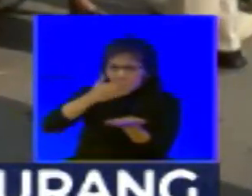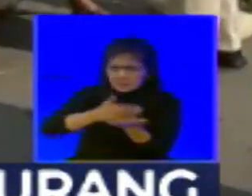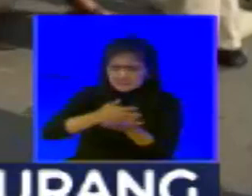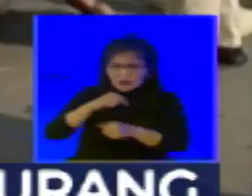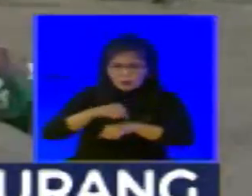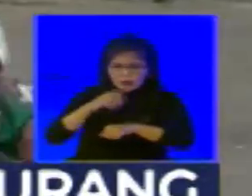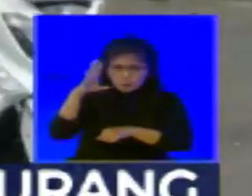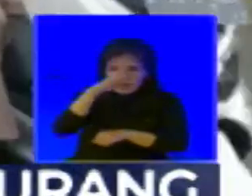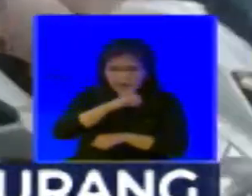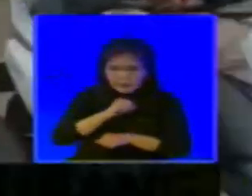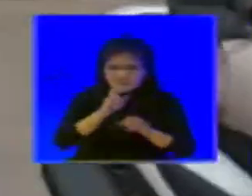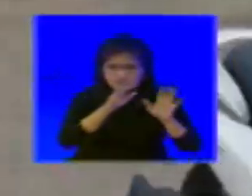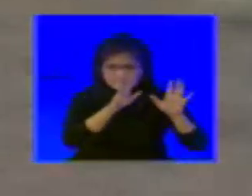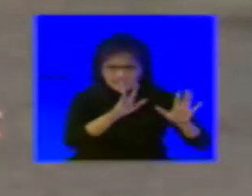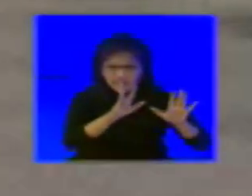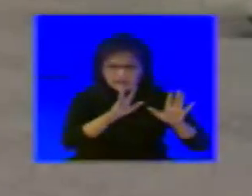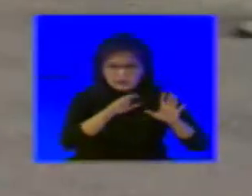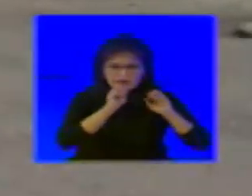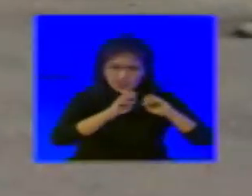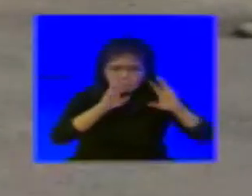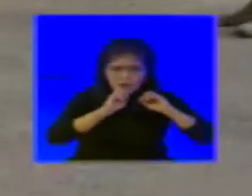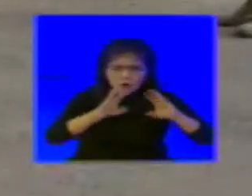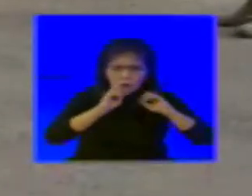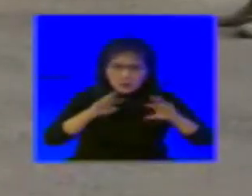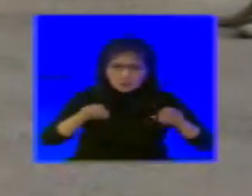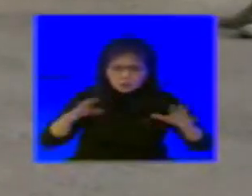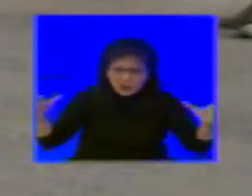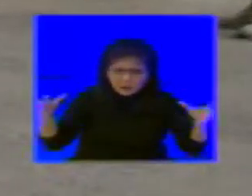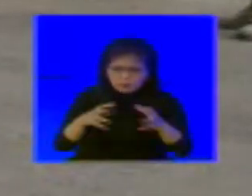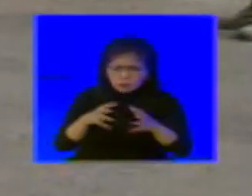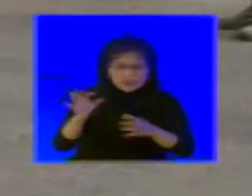pukul 9 malam, serta himbauan untuk tidak berkerumun di keramaian